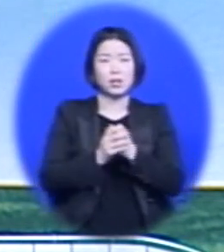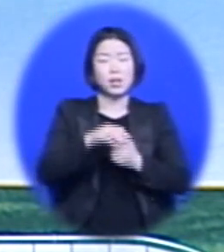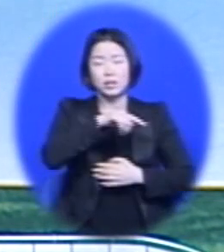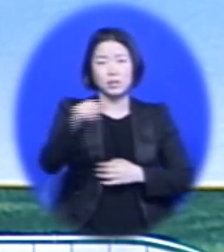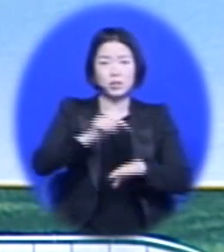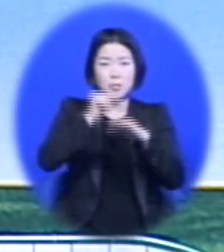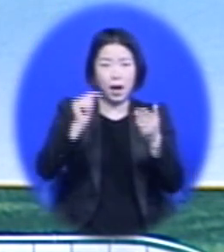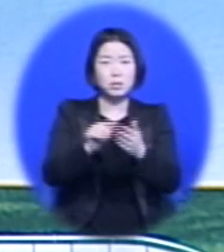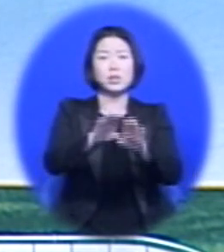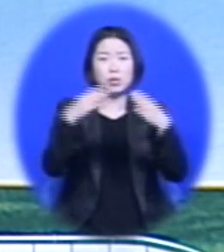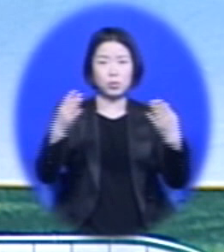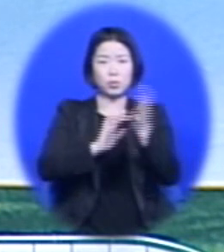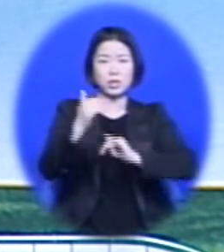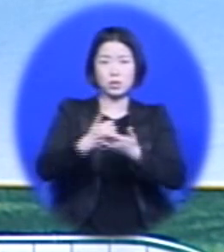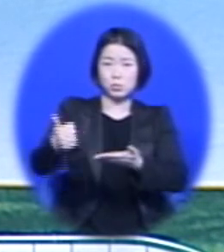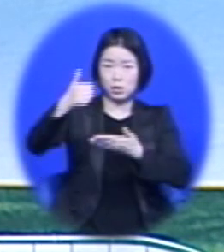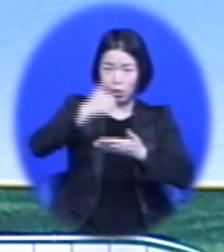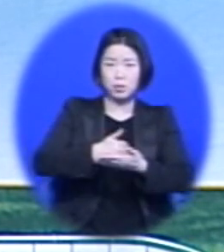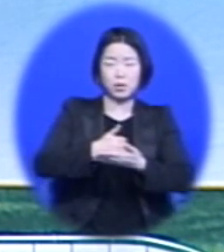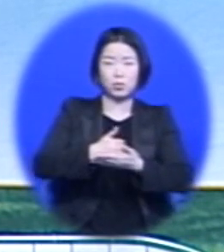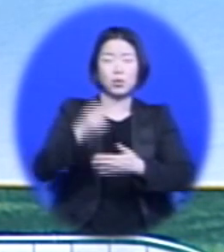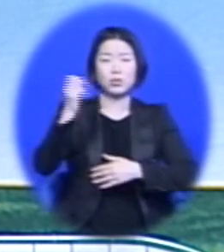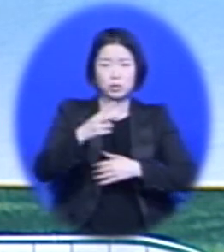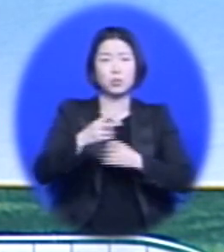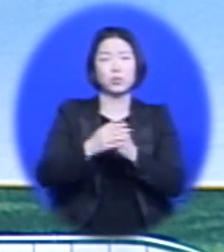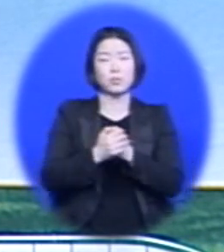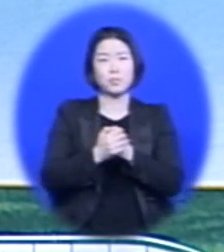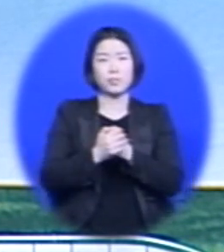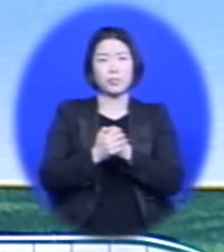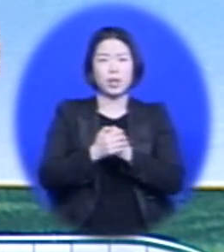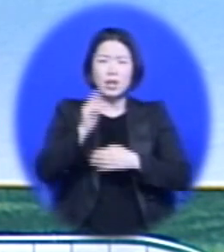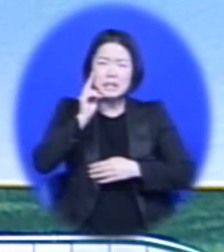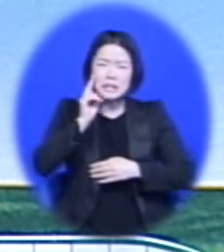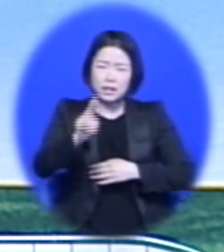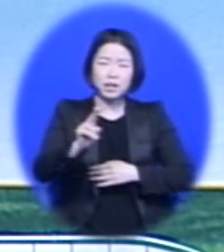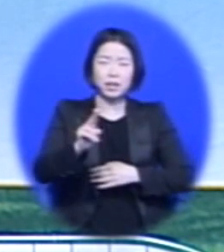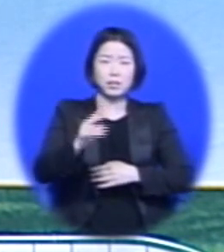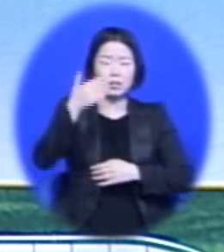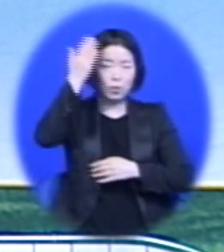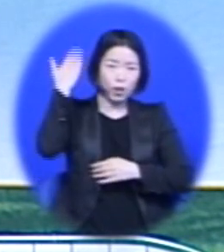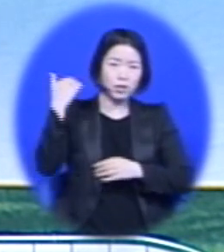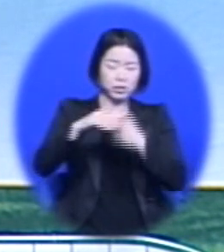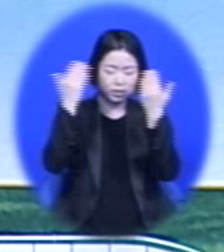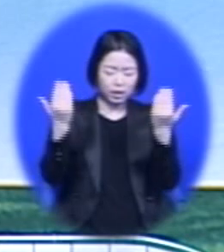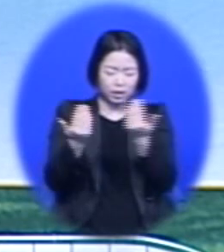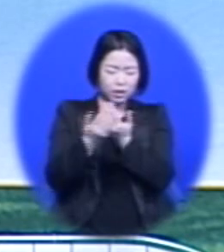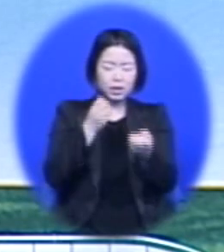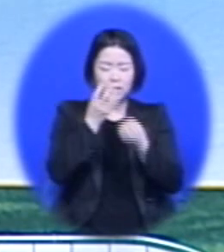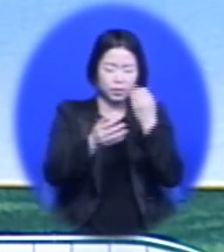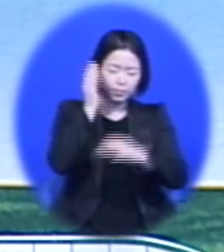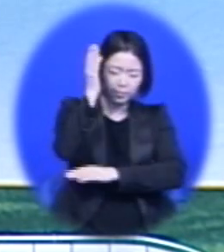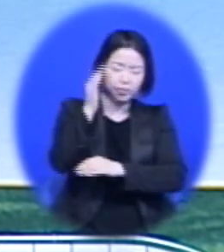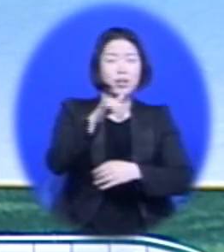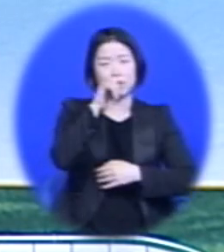그들이 마음을 열고 예수님을 영접하고 그리고는 끔찍했던 지난날의 과거를 다 이야기하기